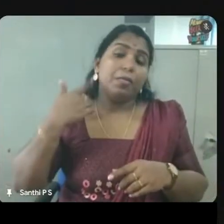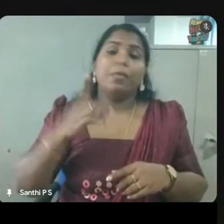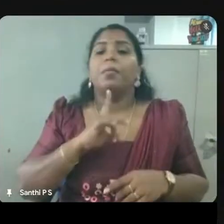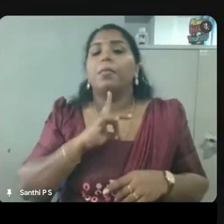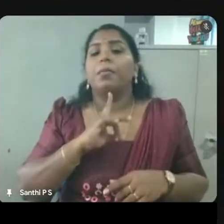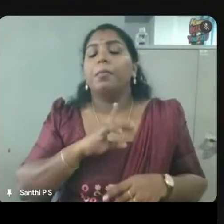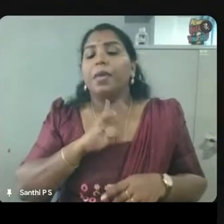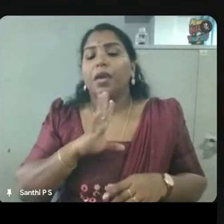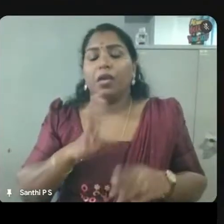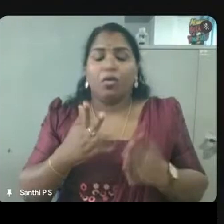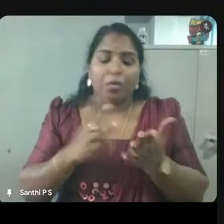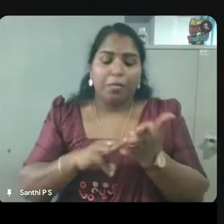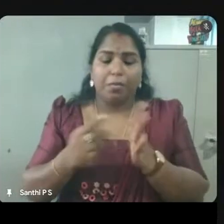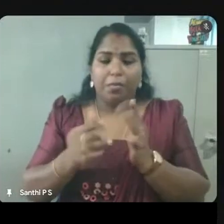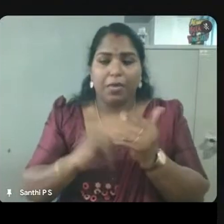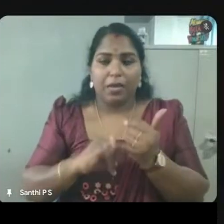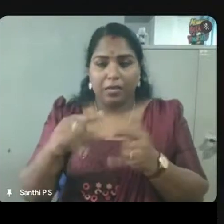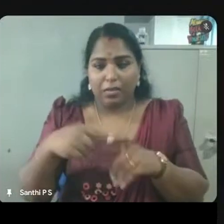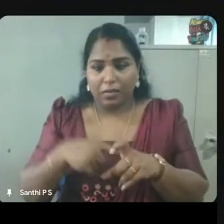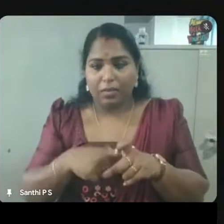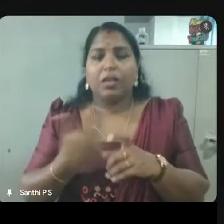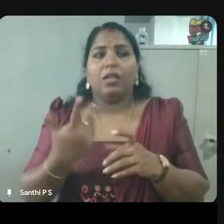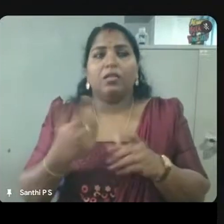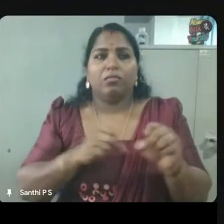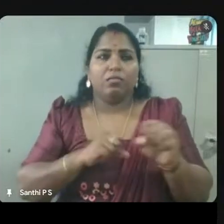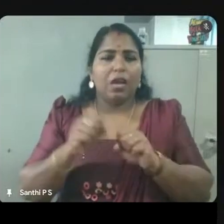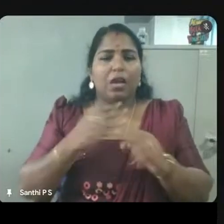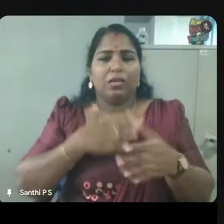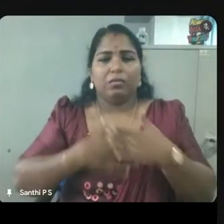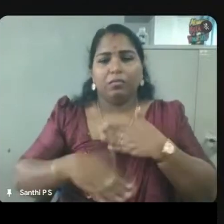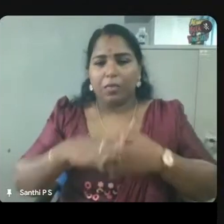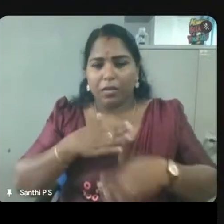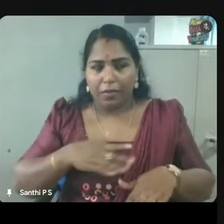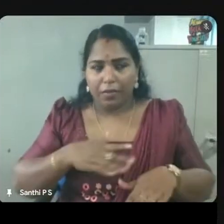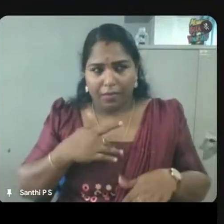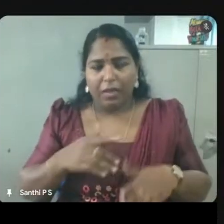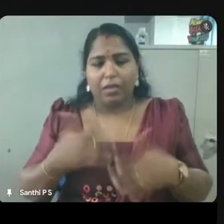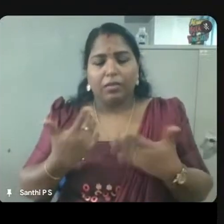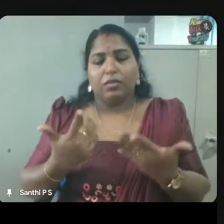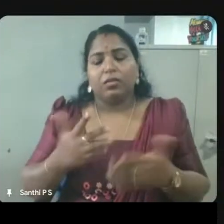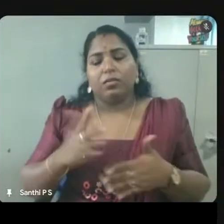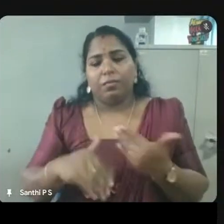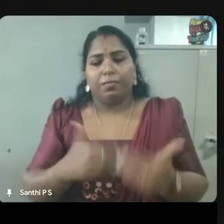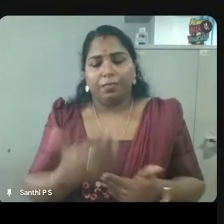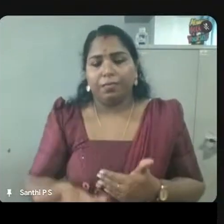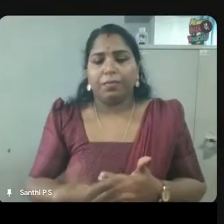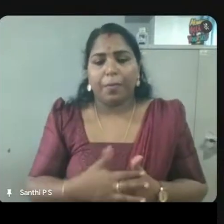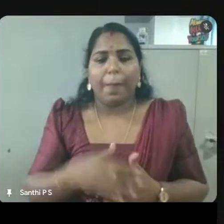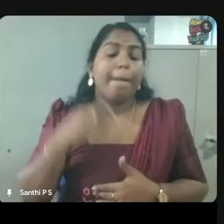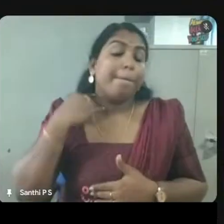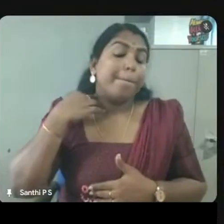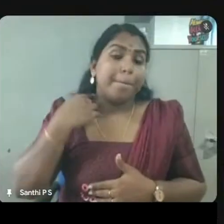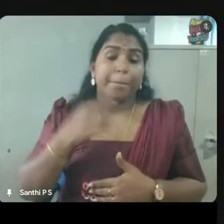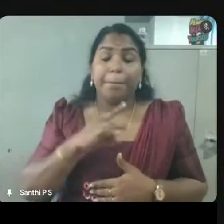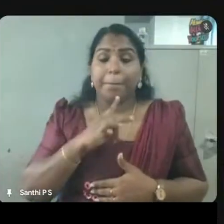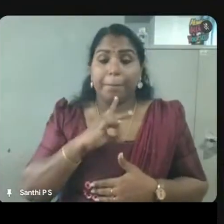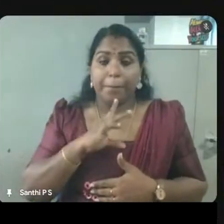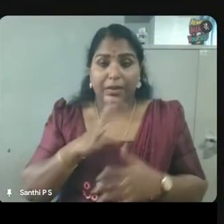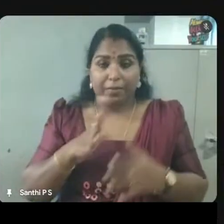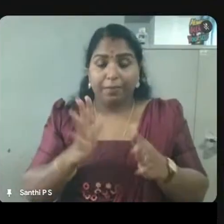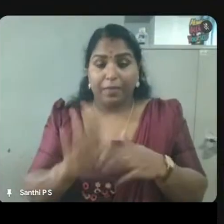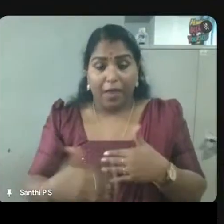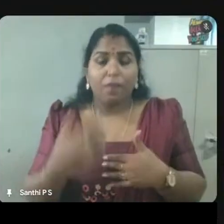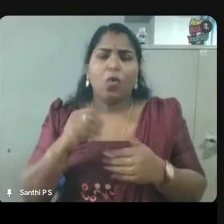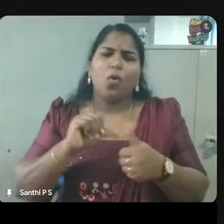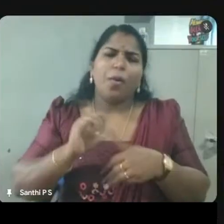ഫിസിക്കൽ മെഡിസിൻ ഡോക്ടറെയോ കണ്ടിട്ട് ആ നെക്ക് മസിൽ നമ്മൾ സ്ട്രെയിൻ കുറച്ചാൽ, കാരണം നെക്ക് മസിലിന് സ്ട്രെയിൻ വരുമ്പോഴും നമുക്കിവിടെ റെഫേർഡ് ഹെഡേക്ക് വരും. സോ